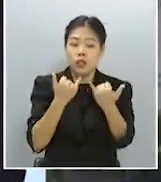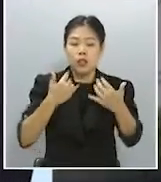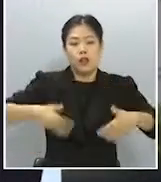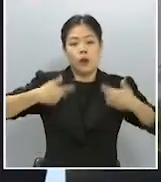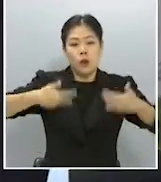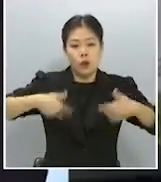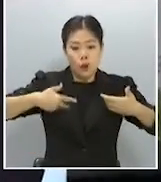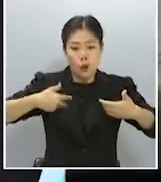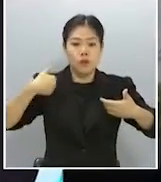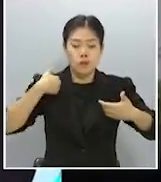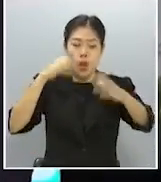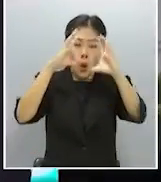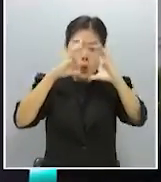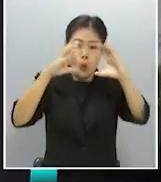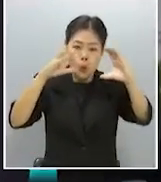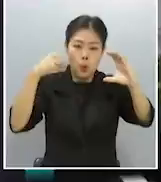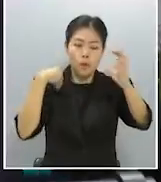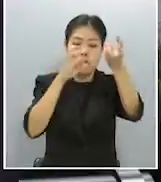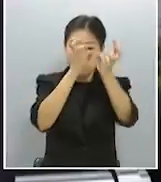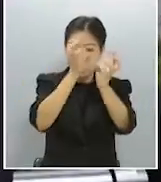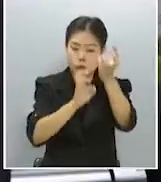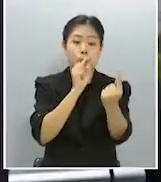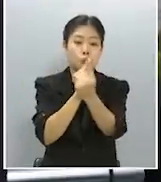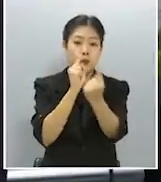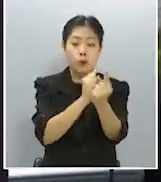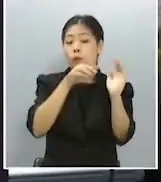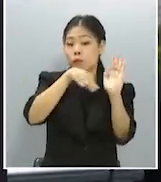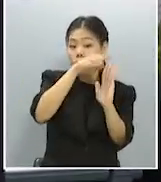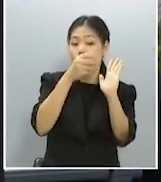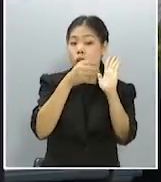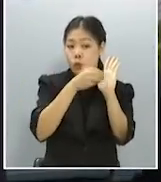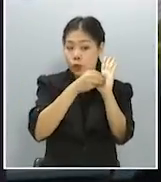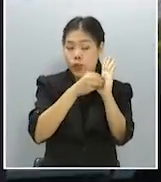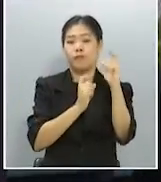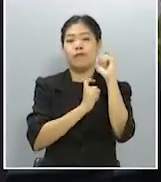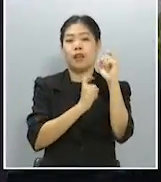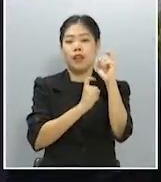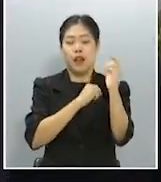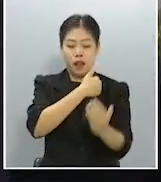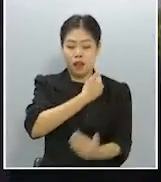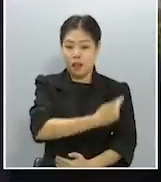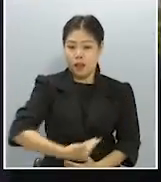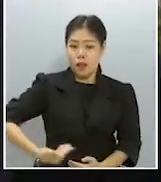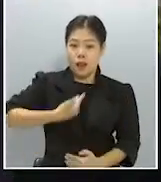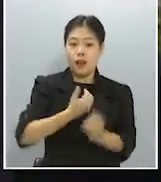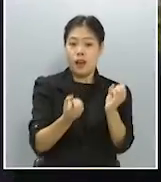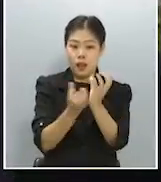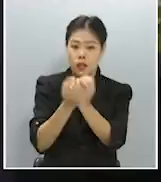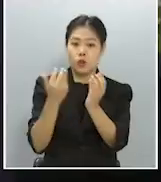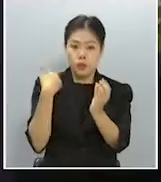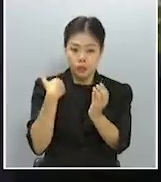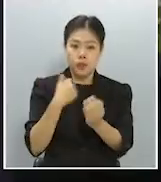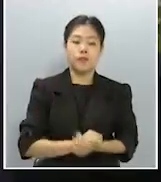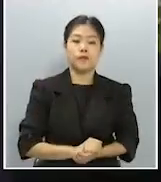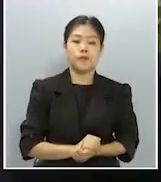ค่ะทำให้นอกจากหมอกควันและค่าฝุ่นละอองที่เจออยู่ในพื้นที่ภาคเหนือและกรุงเทพที่เป็นอันตรายต่อสุขภาพก็ยังมีหมอกหนาเข้ามาสมทบ